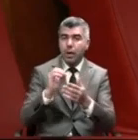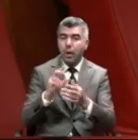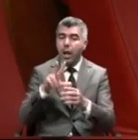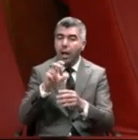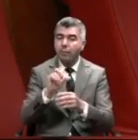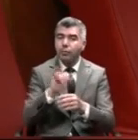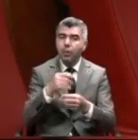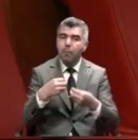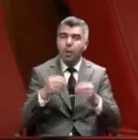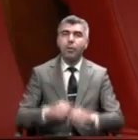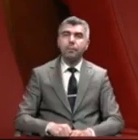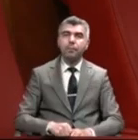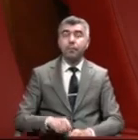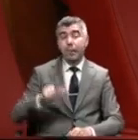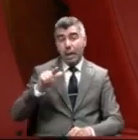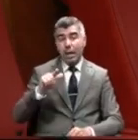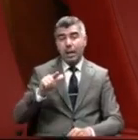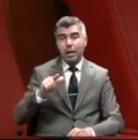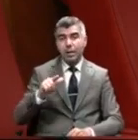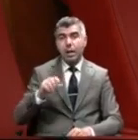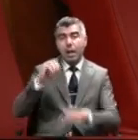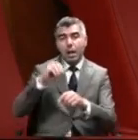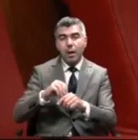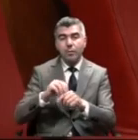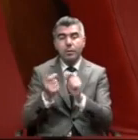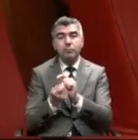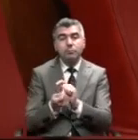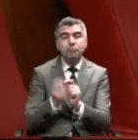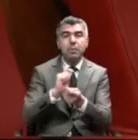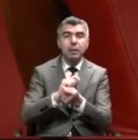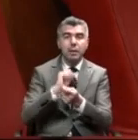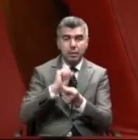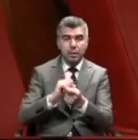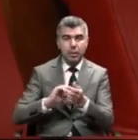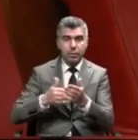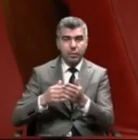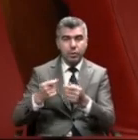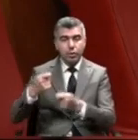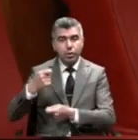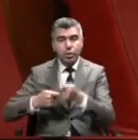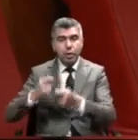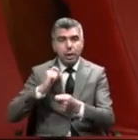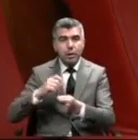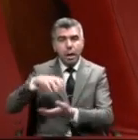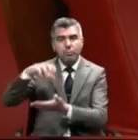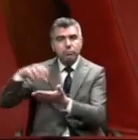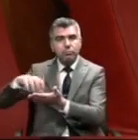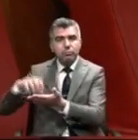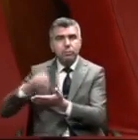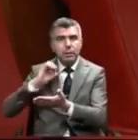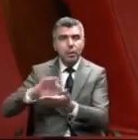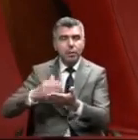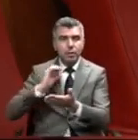ديالهم كاين الامكانيات ايضا لتحويل هاد الموهبه التجاريه لفضاءات اخرى منها